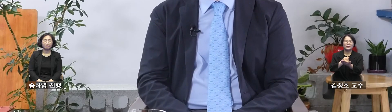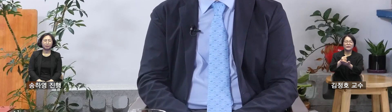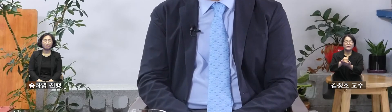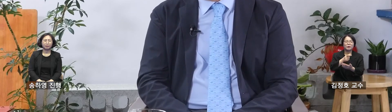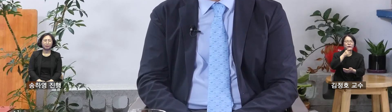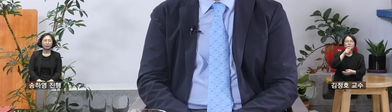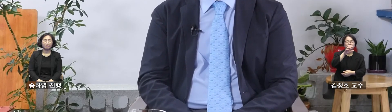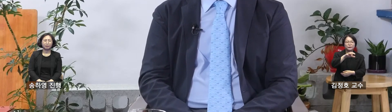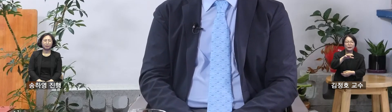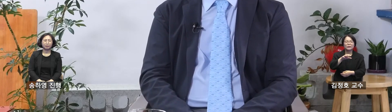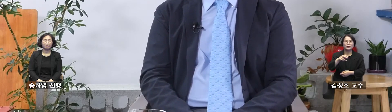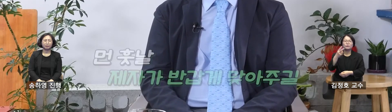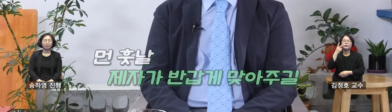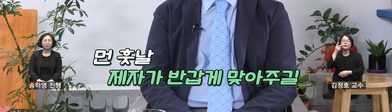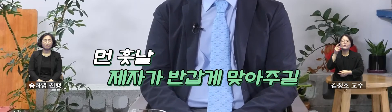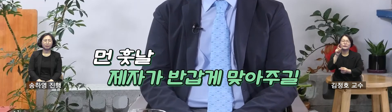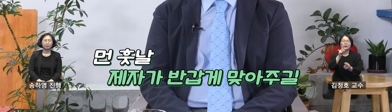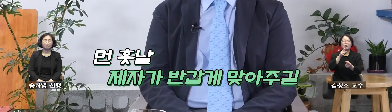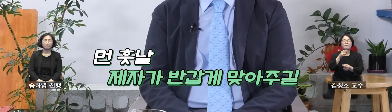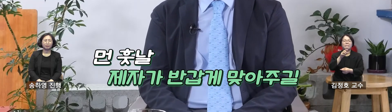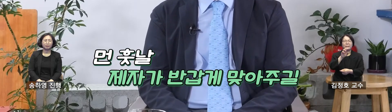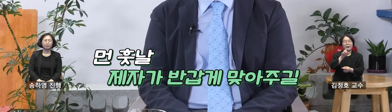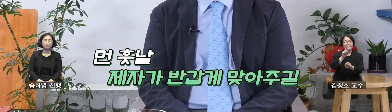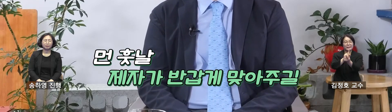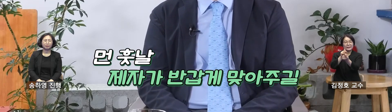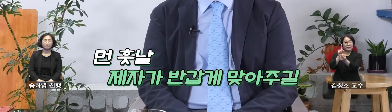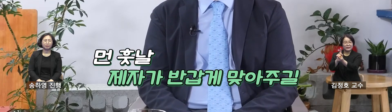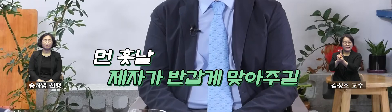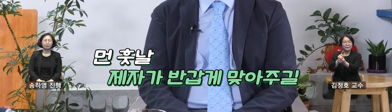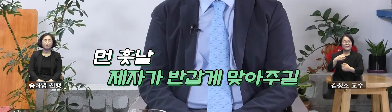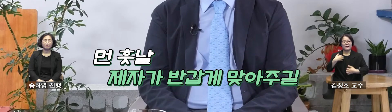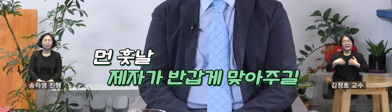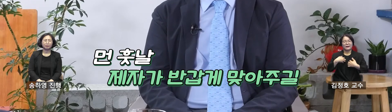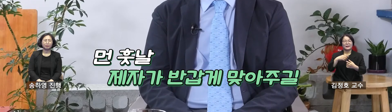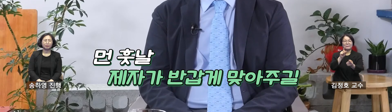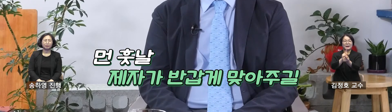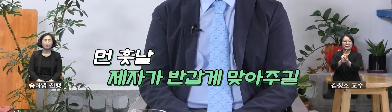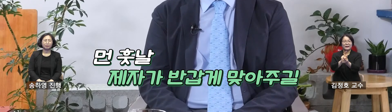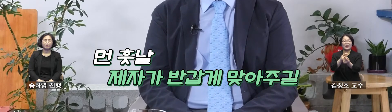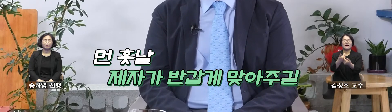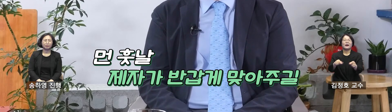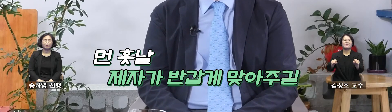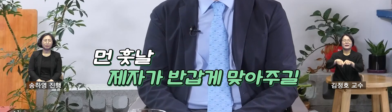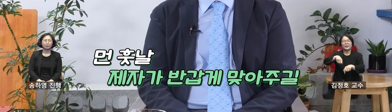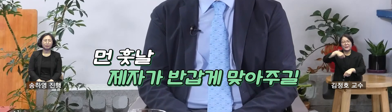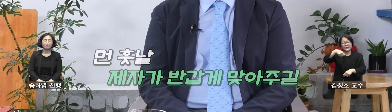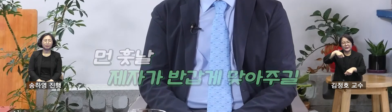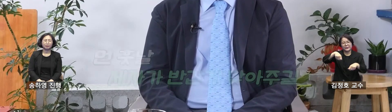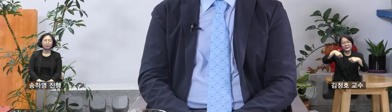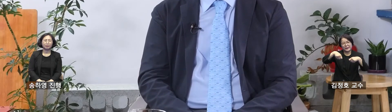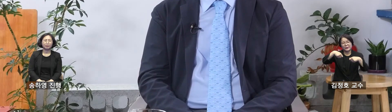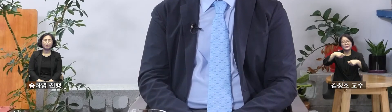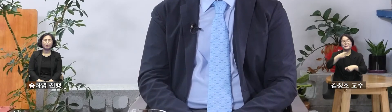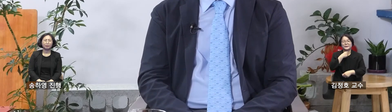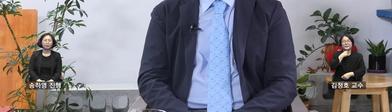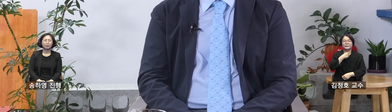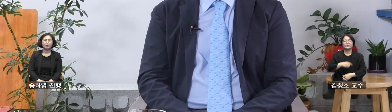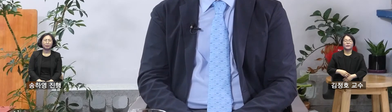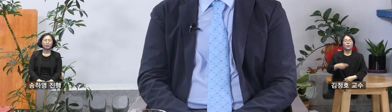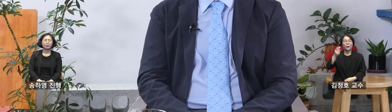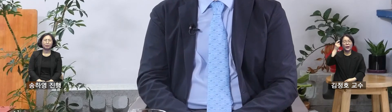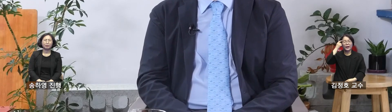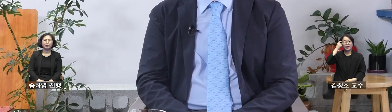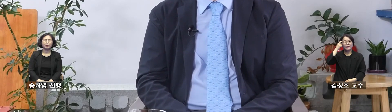수원에서 만나더라도, 판교에서 만나더라도 반가에 쫓아와서 같이 설렁탕이라도 먹고 싶습니다.